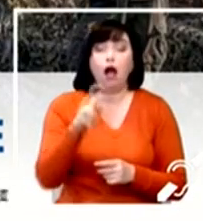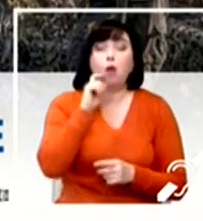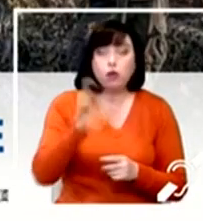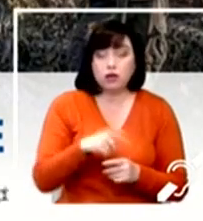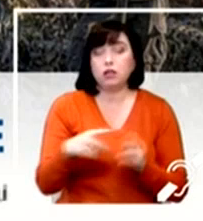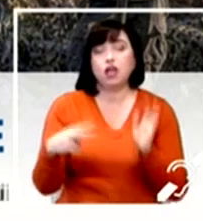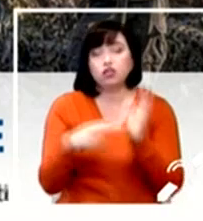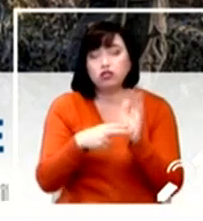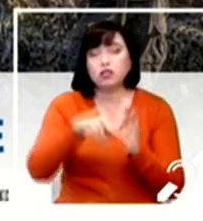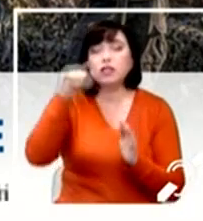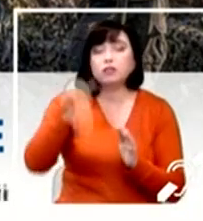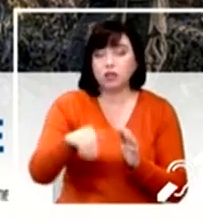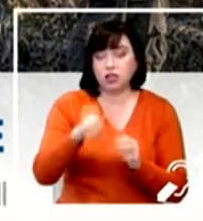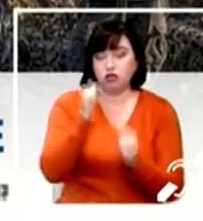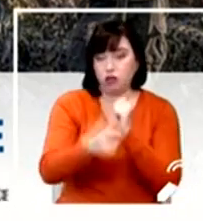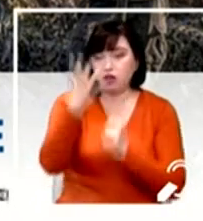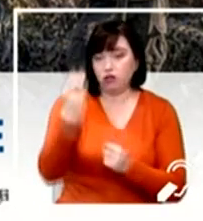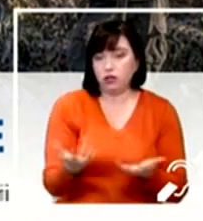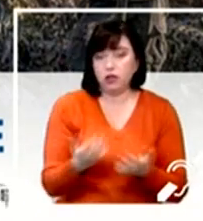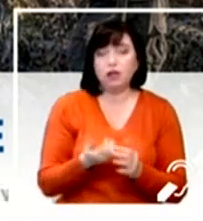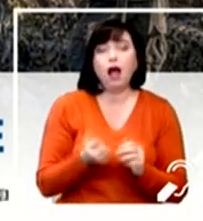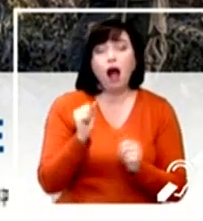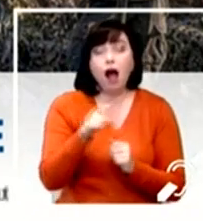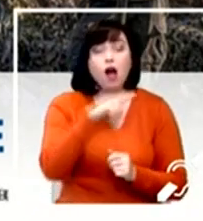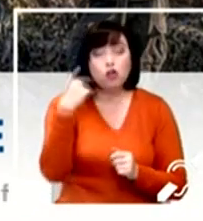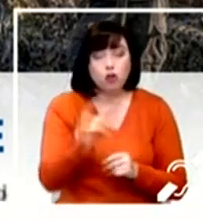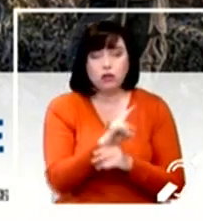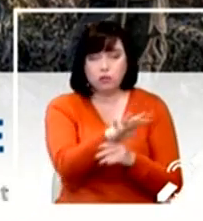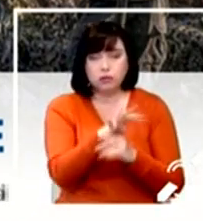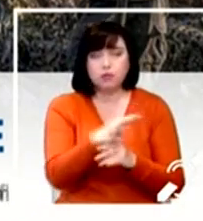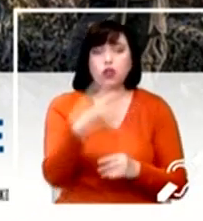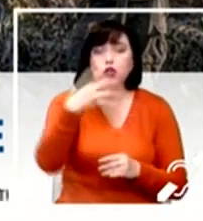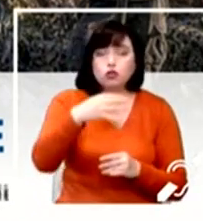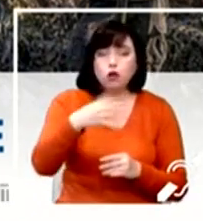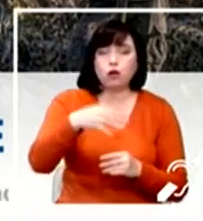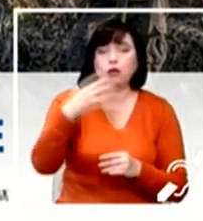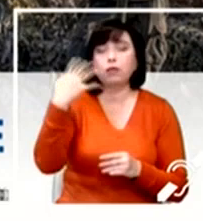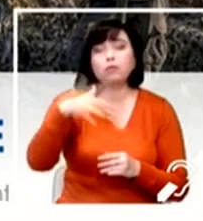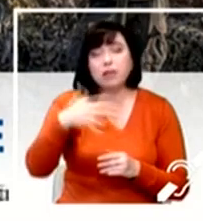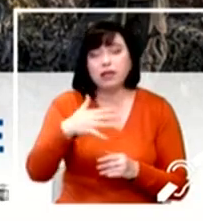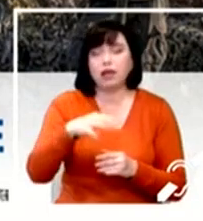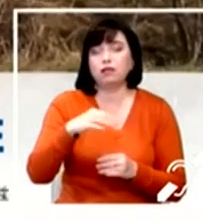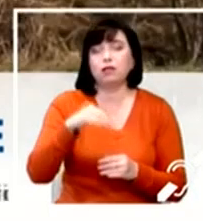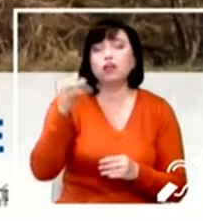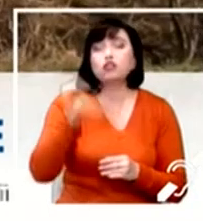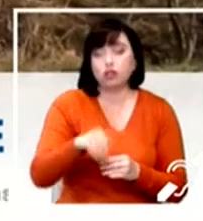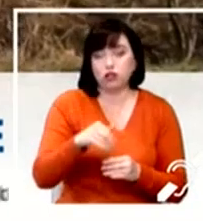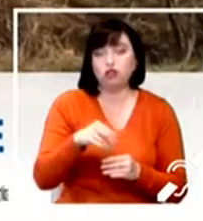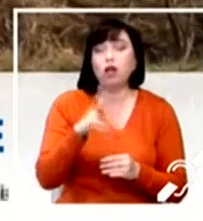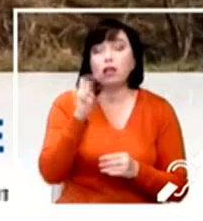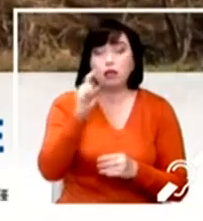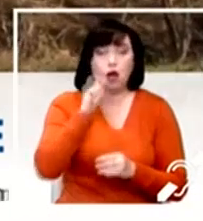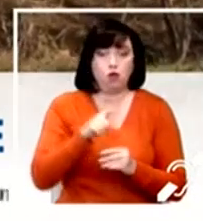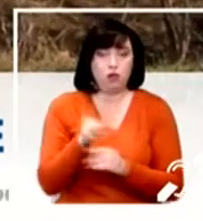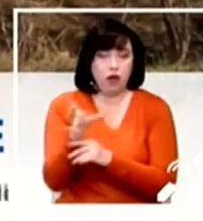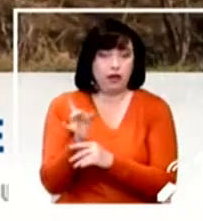și 7 mii de proiectile în fiecare zi. În schimb, artileria rusă lansează între 40 și 50 de mii de proiectile zilnic asupra